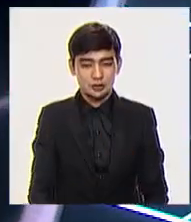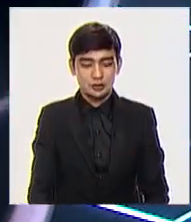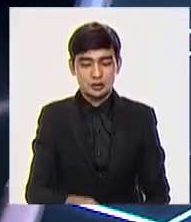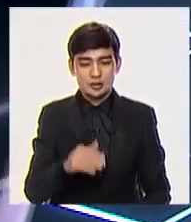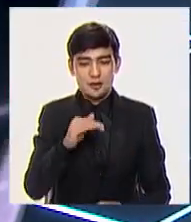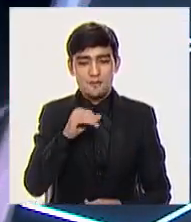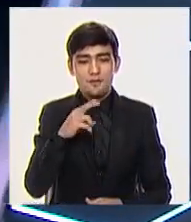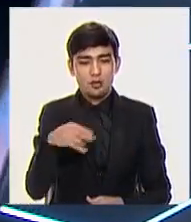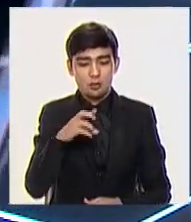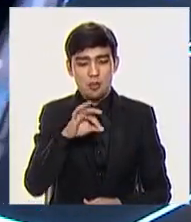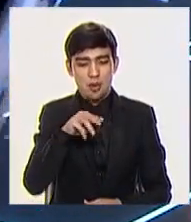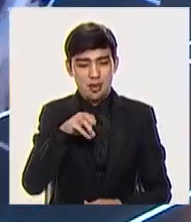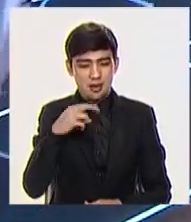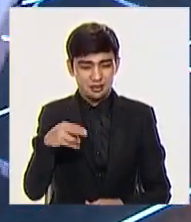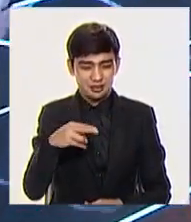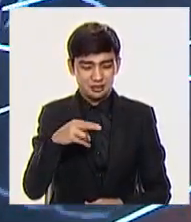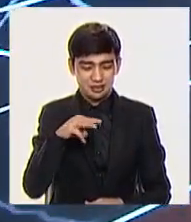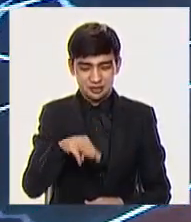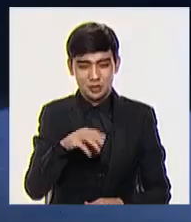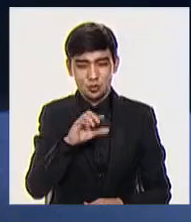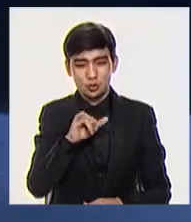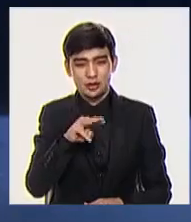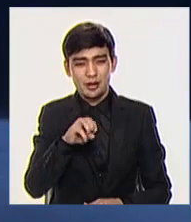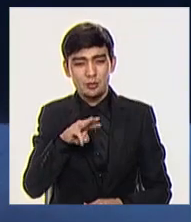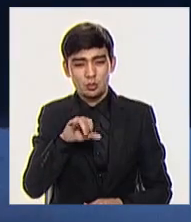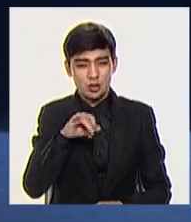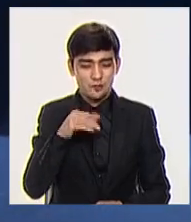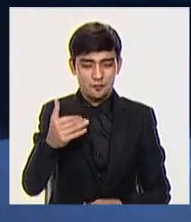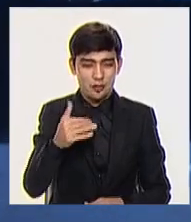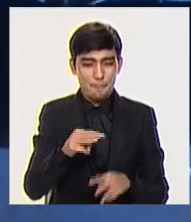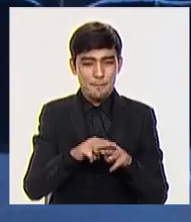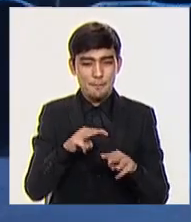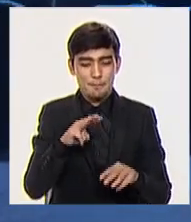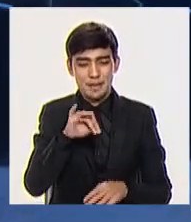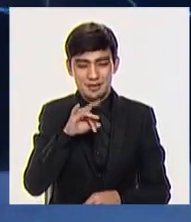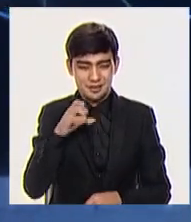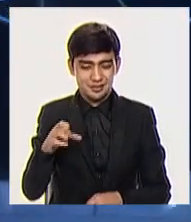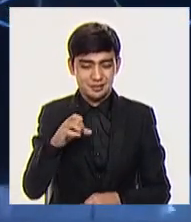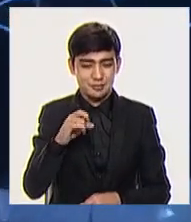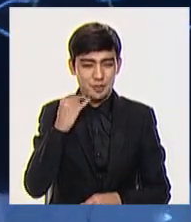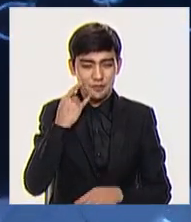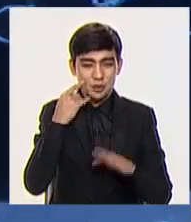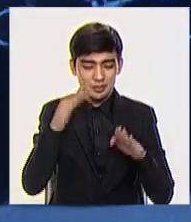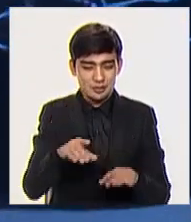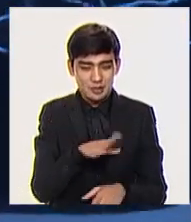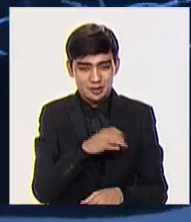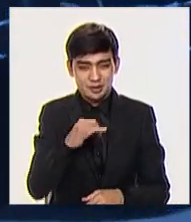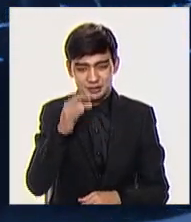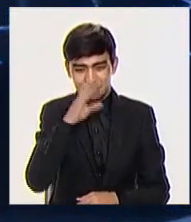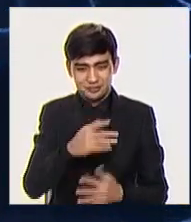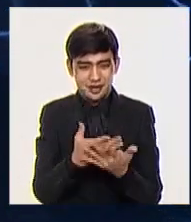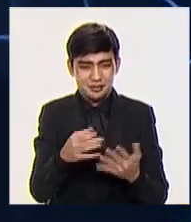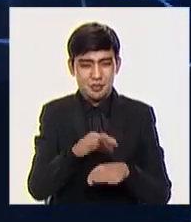Фонд Булатова Тимуратова открыл аутизм-центр «Асыл Мирас» в Павлодаре. Это уже 9-й город в республике, где дети с